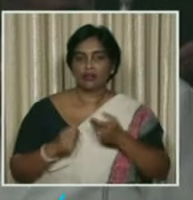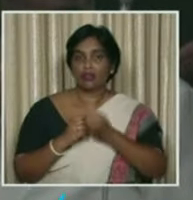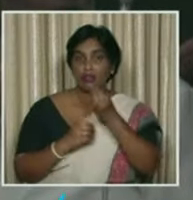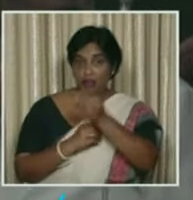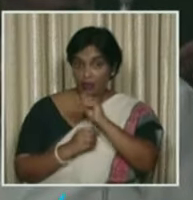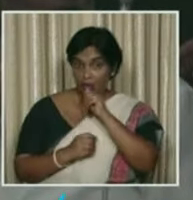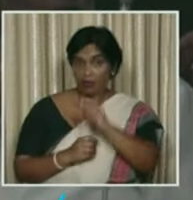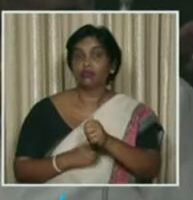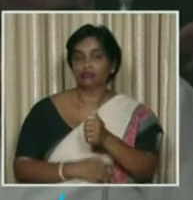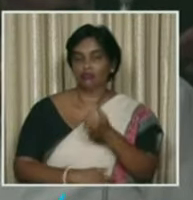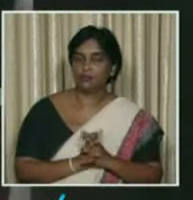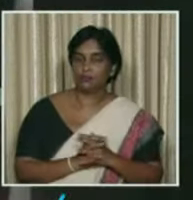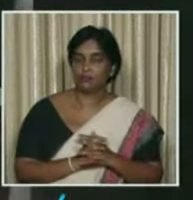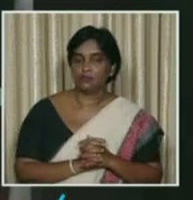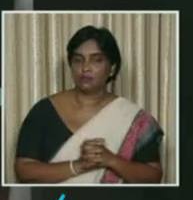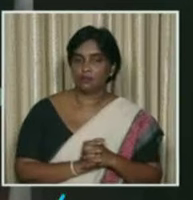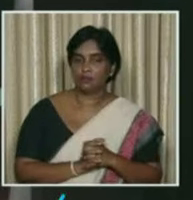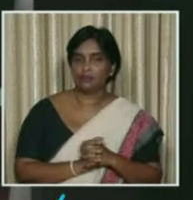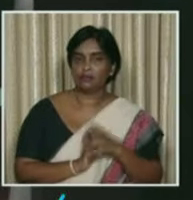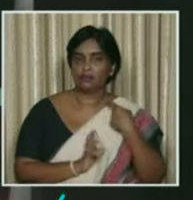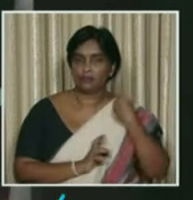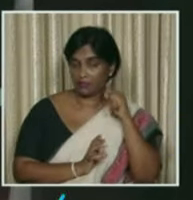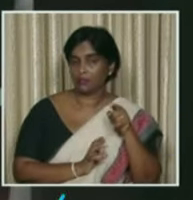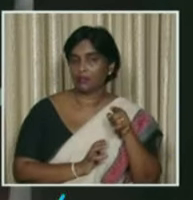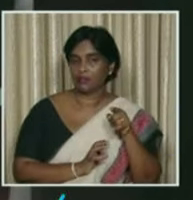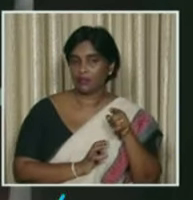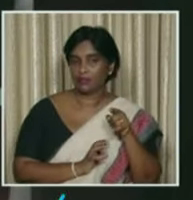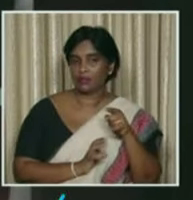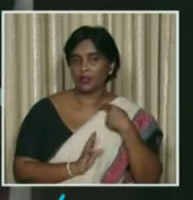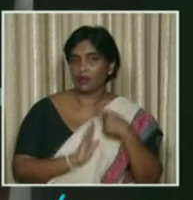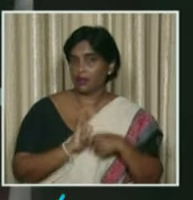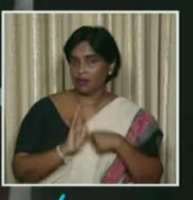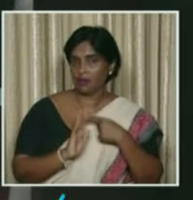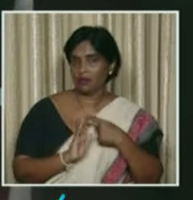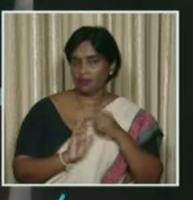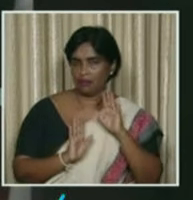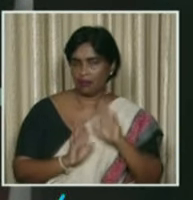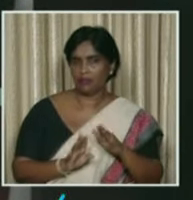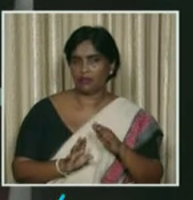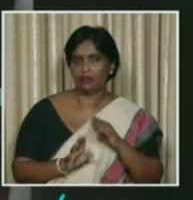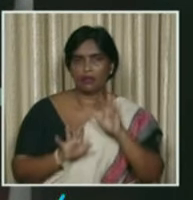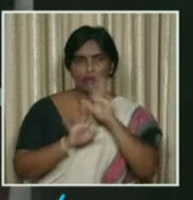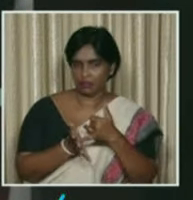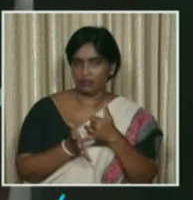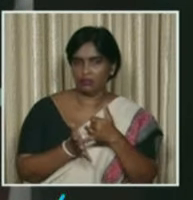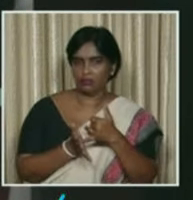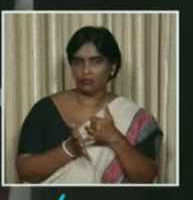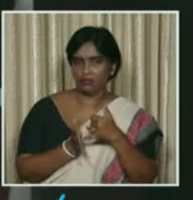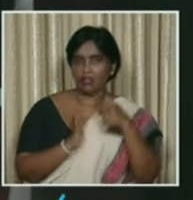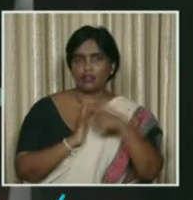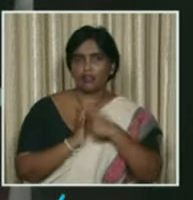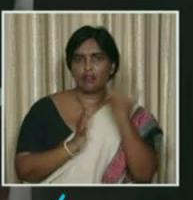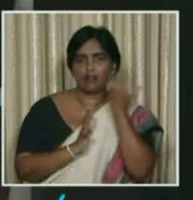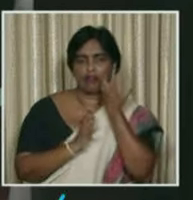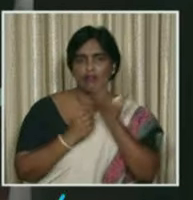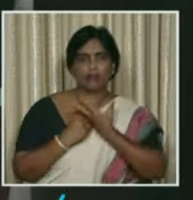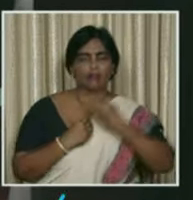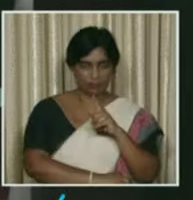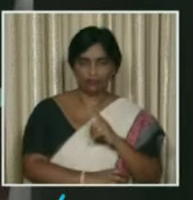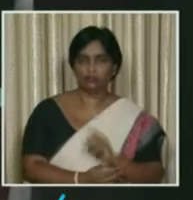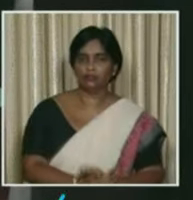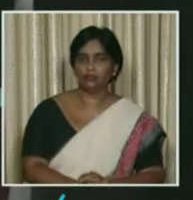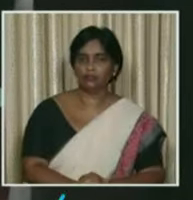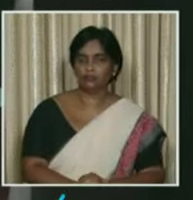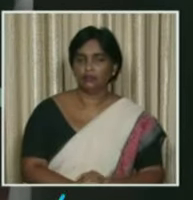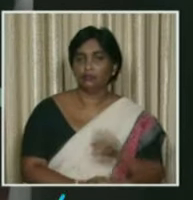හිමිනම් එක එයට ලැබෙන සලසන්නේ අපිට ඊයේ දැනගන්නට ලැබුණා ලංකාවේ තියන්නට ගිය අන්ඩර් 19 වර්ල්ඩ් කප් එක සවුත් අප්‍රිකා වලට ගිහිල්ලා තිබෙනවා කියන